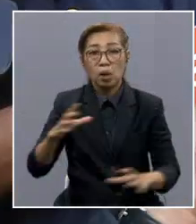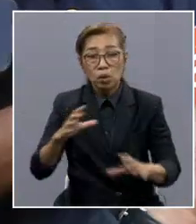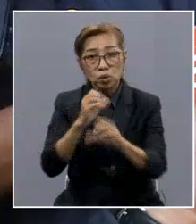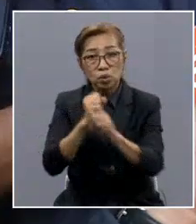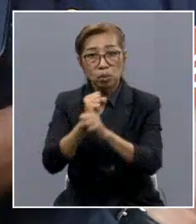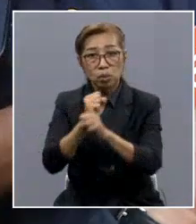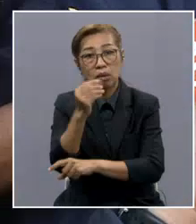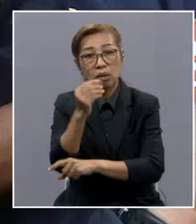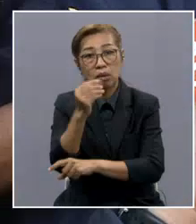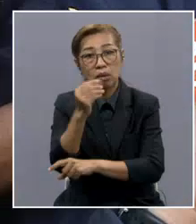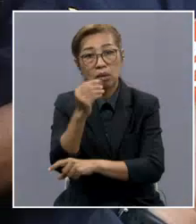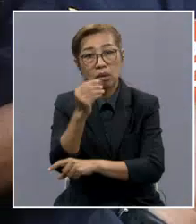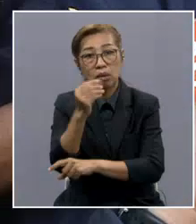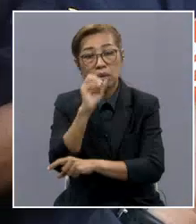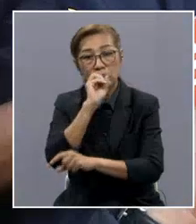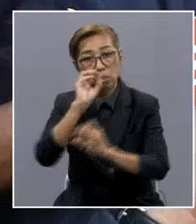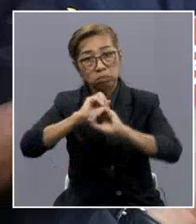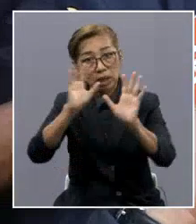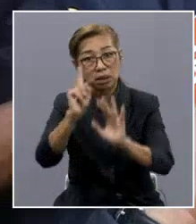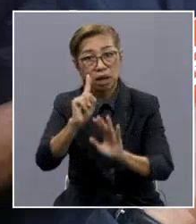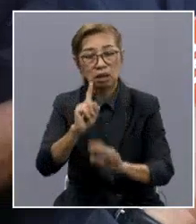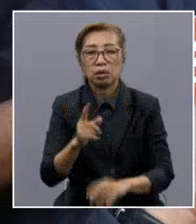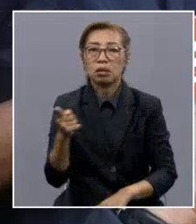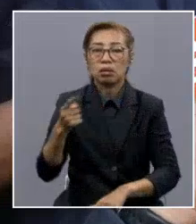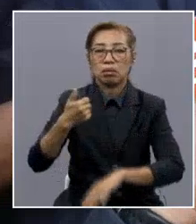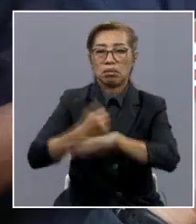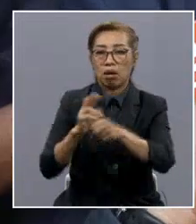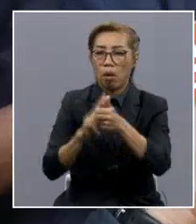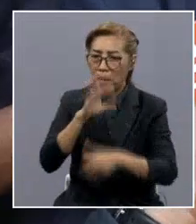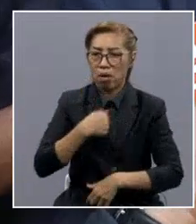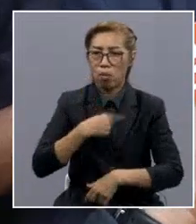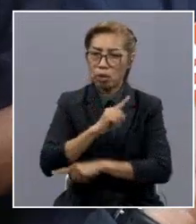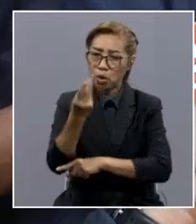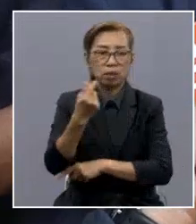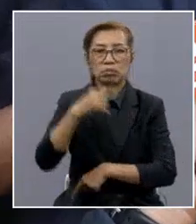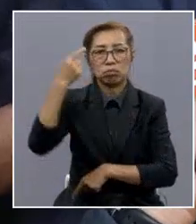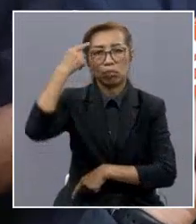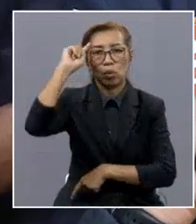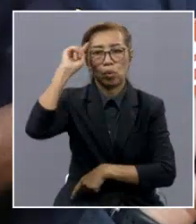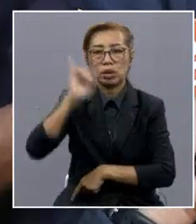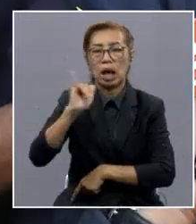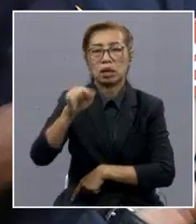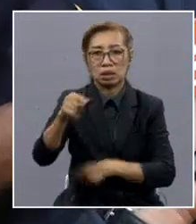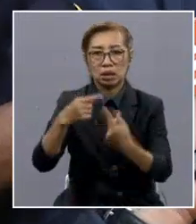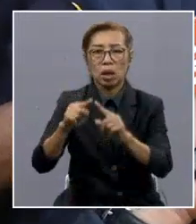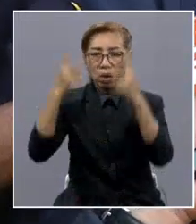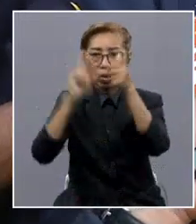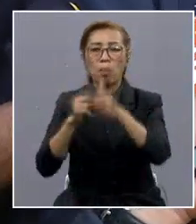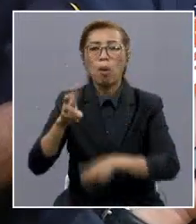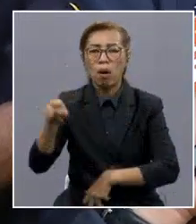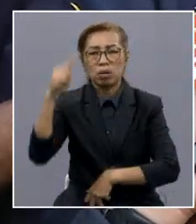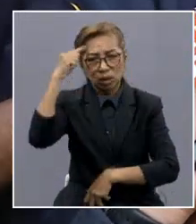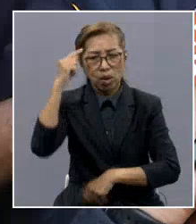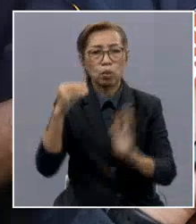คาะวันหรือยังว่าเป็นวันไหนคุณชัยวุฒิบอกว่ายังไม่ทราบวันนะซึ่งพลเอกประวิตรเนี่ยก็จะไปทุกพื้นที่ในแล้วในกรุงเทพอยู่แล้